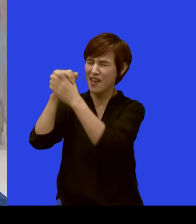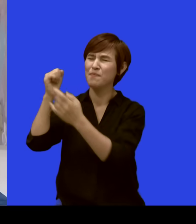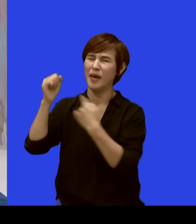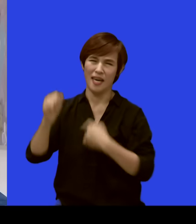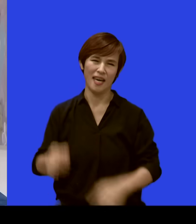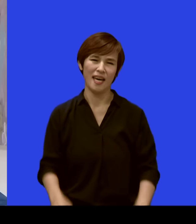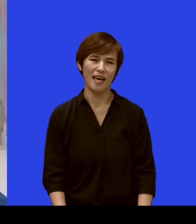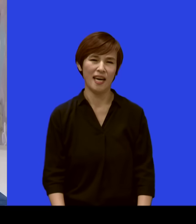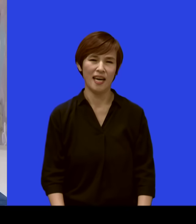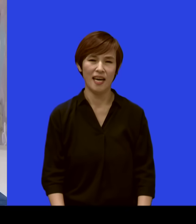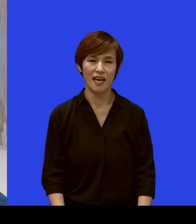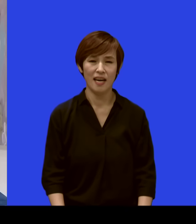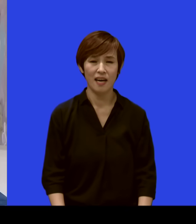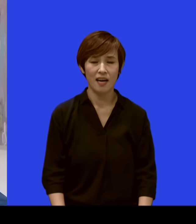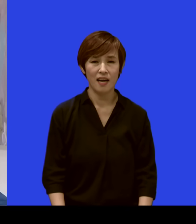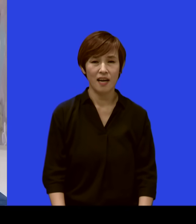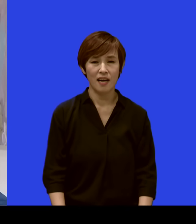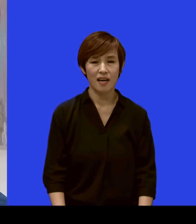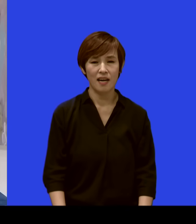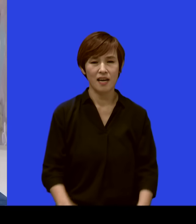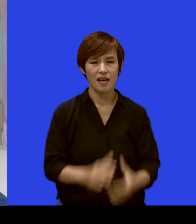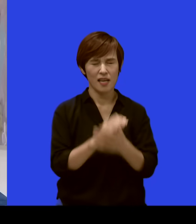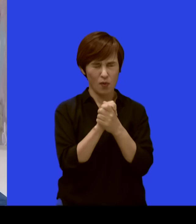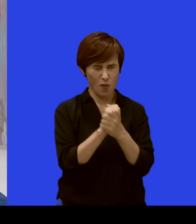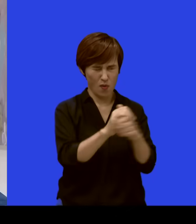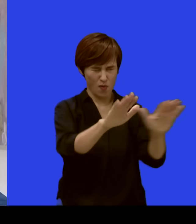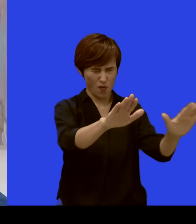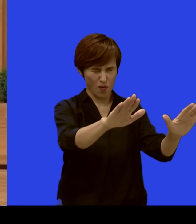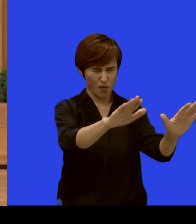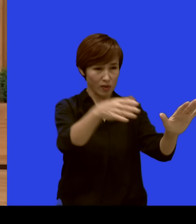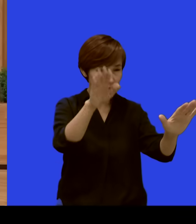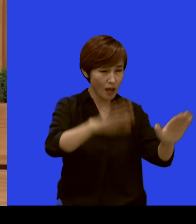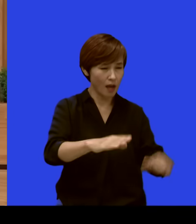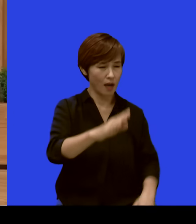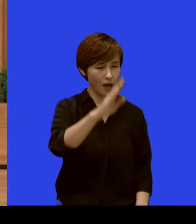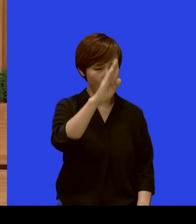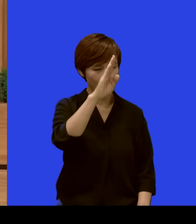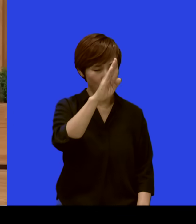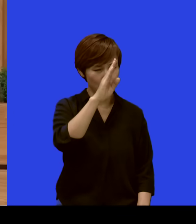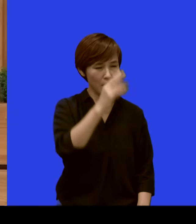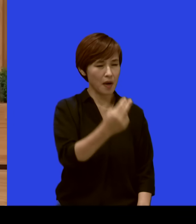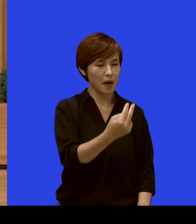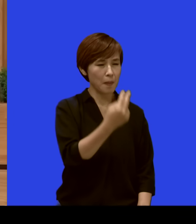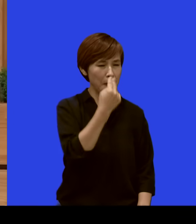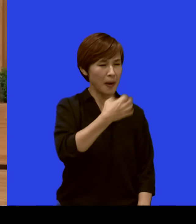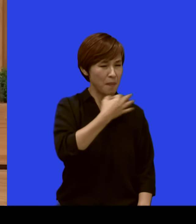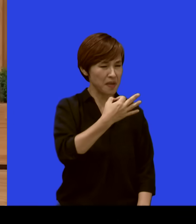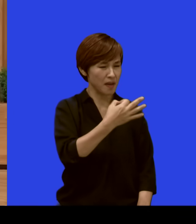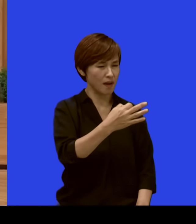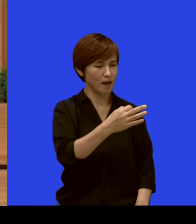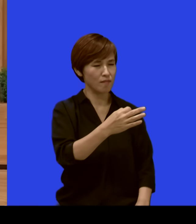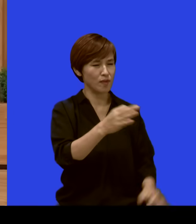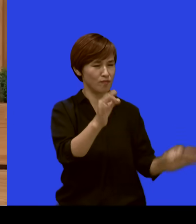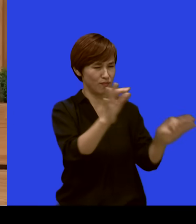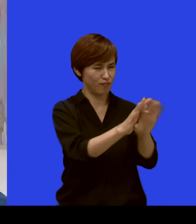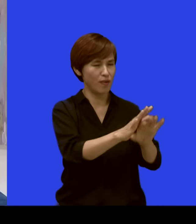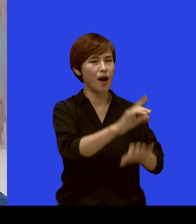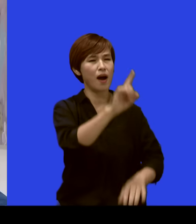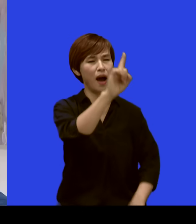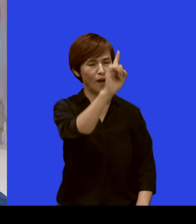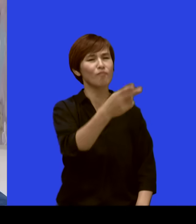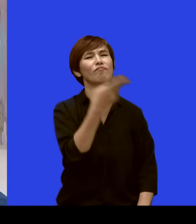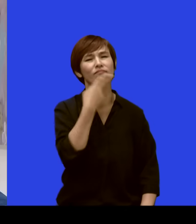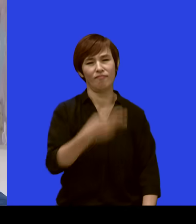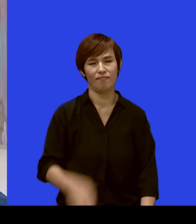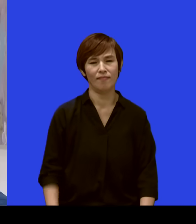너무 무기력한 거예요. 사실은 기도를 많이 했지만 뭐 감기 한 번 제가 난 적이 없고 그러니까 그러면서